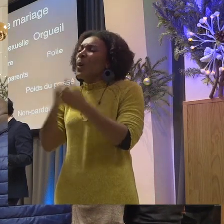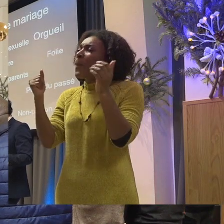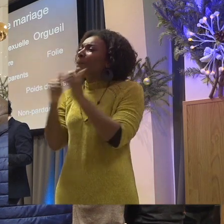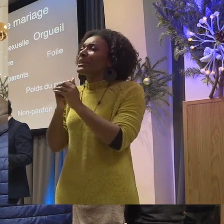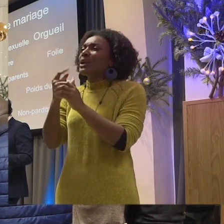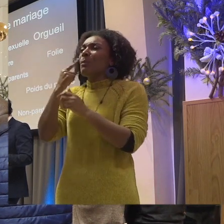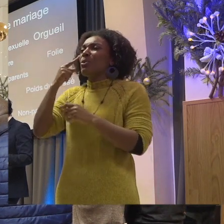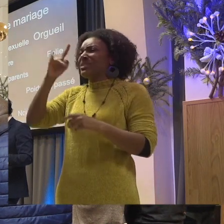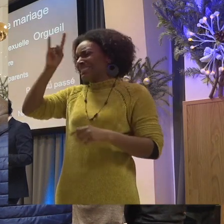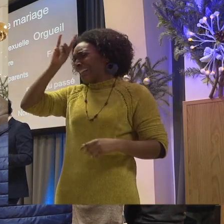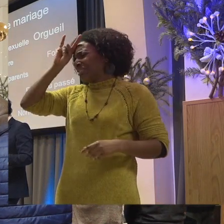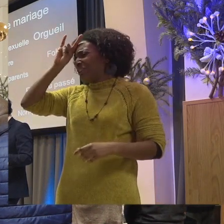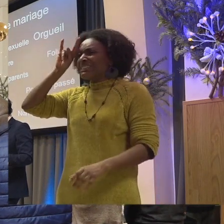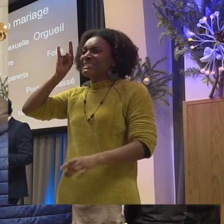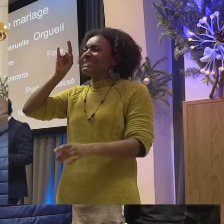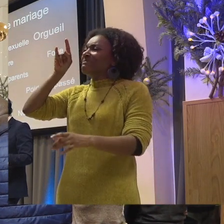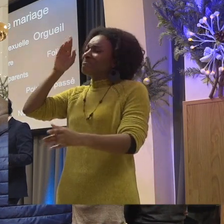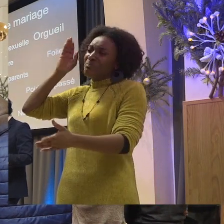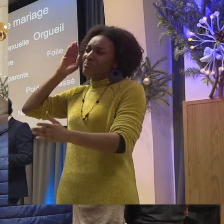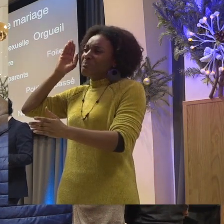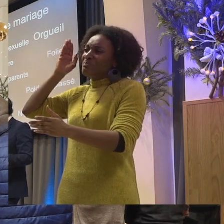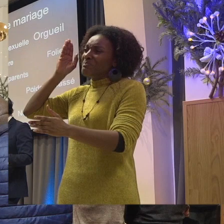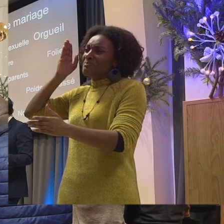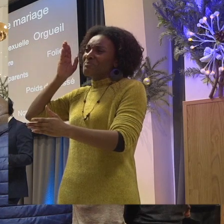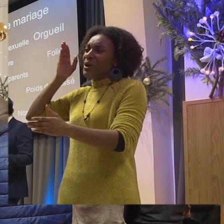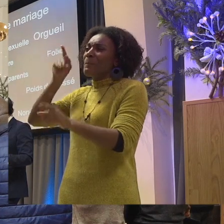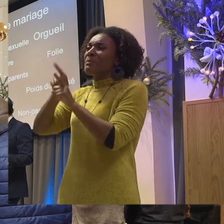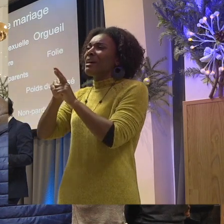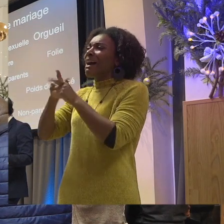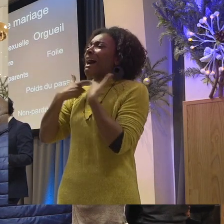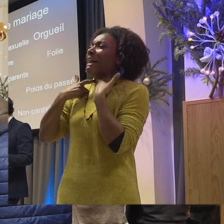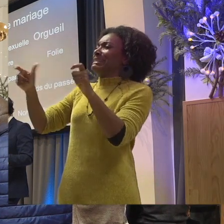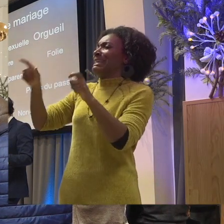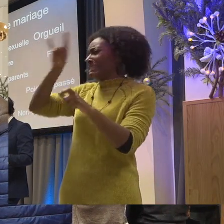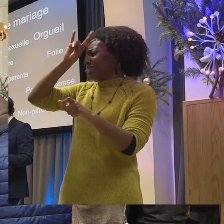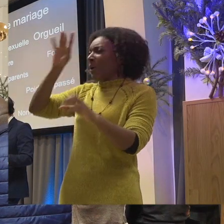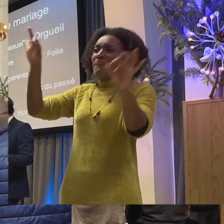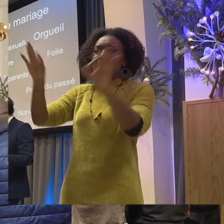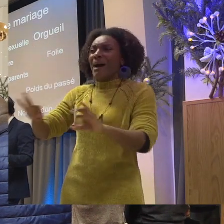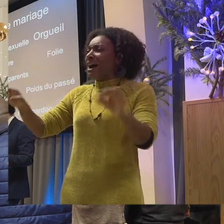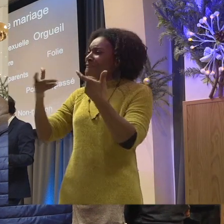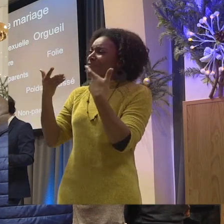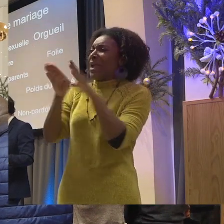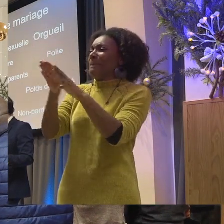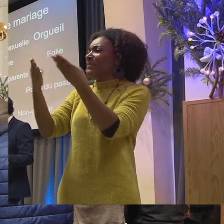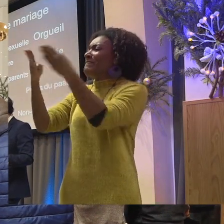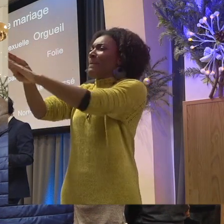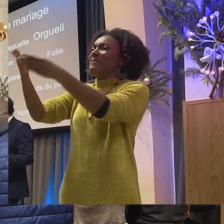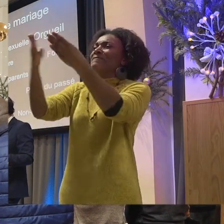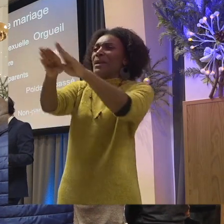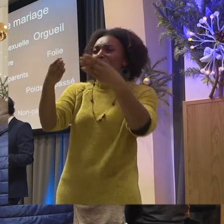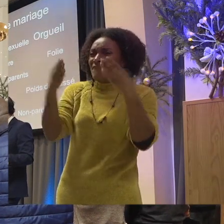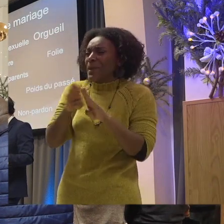le diable, n'ait aucune part dans nos maisons. Alléluia. Nous prions que tout accès, Seigneur, à l'adversaire soit fermé maintenant dans le nom de